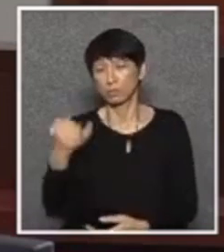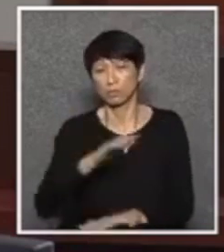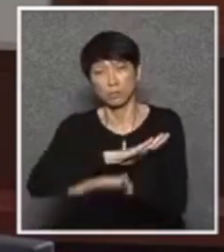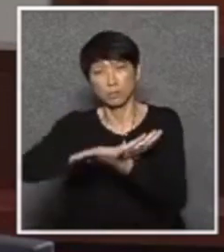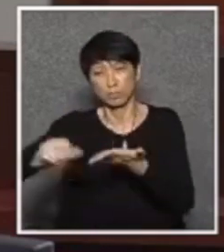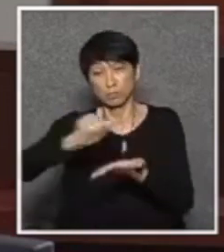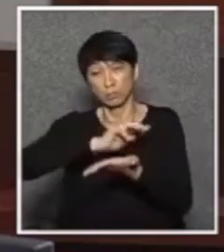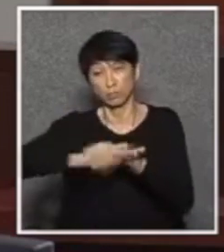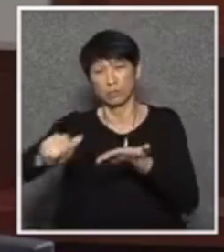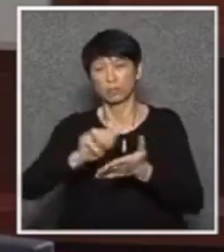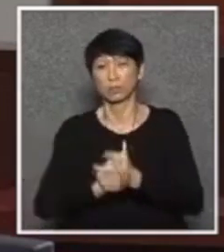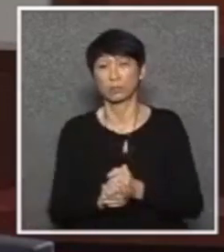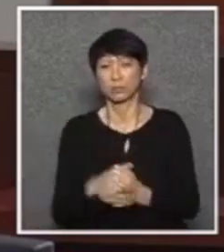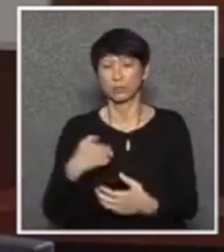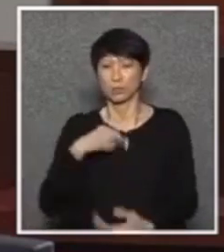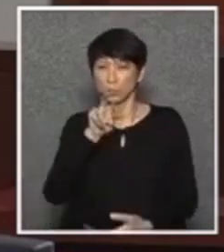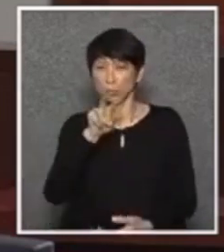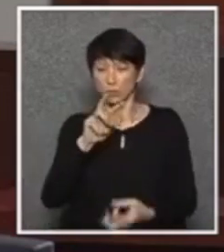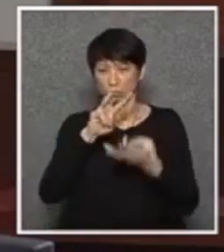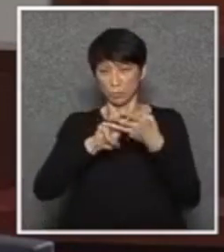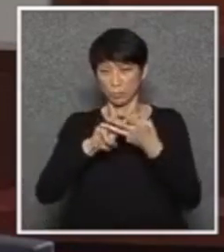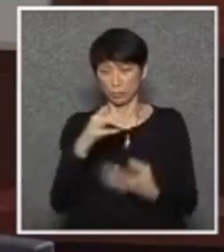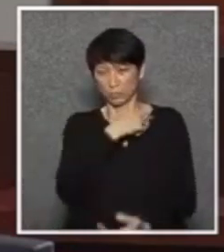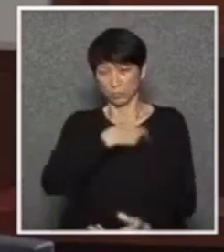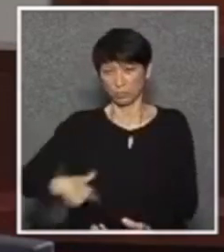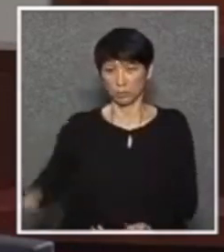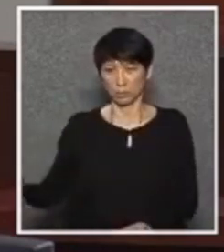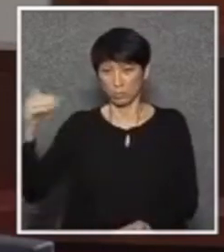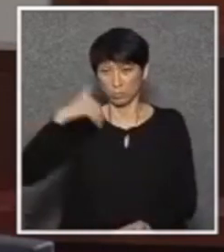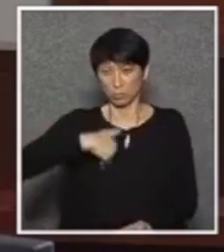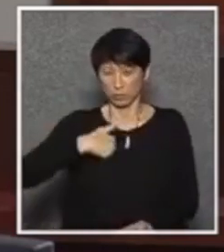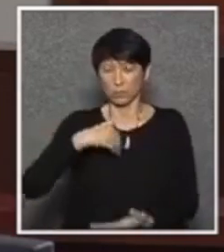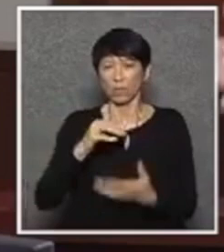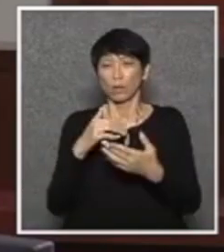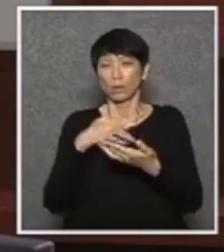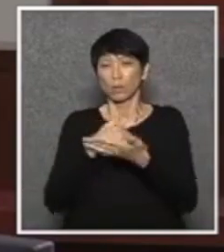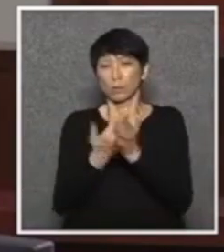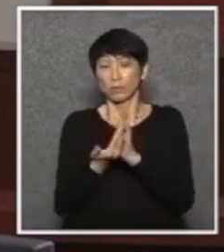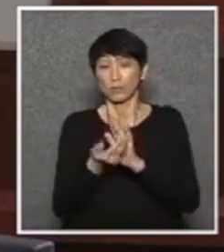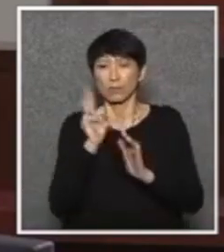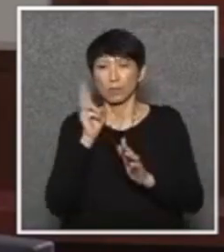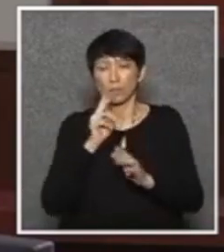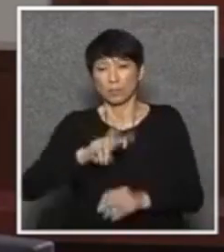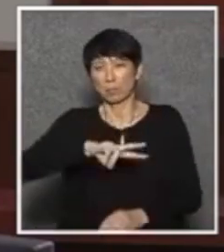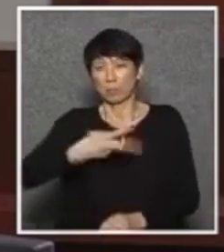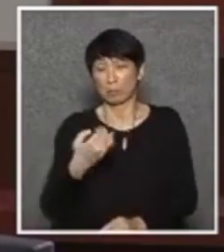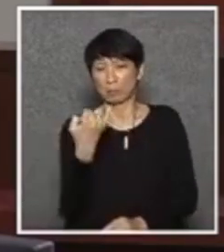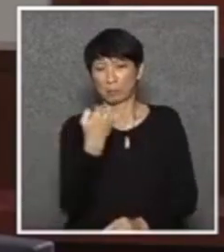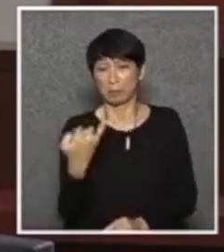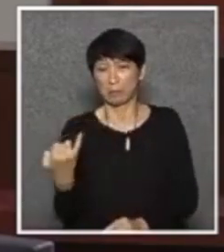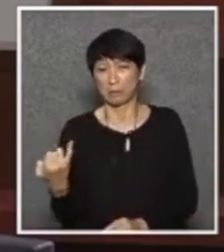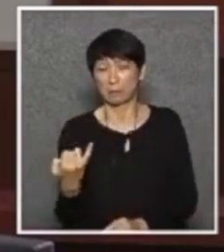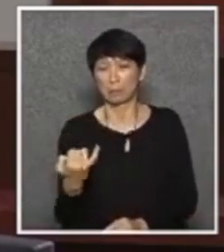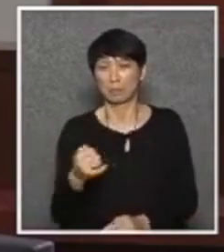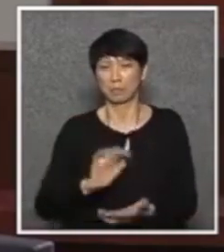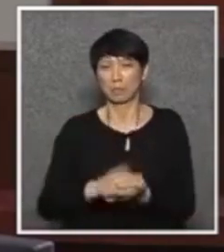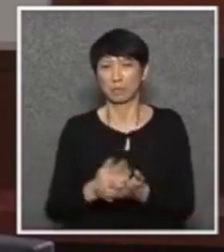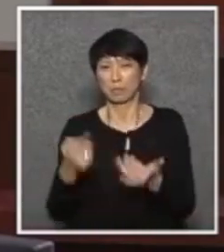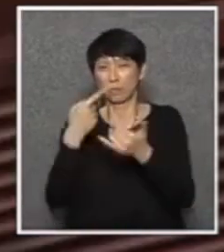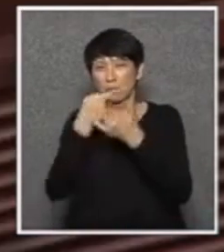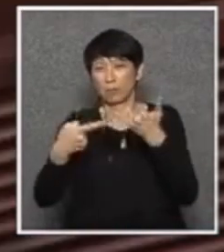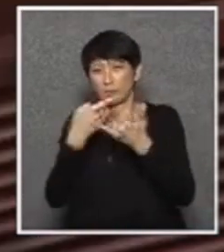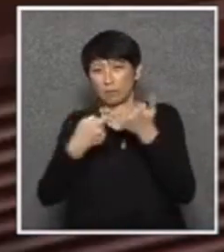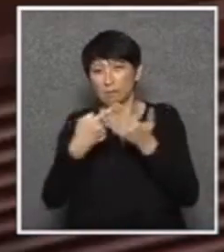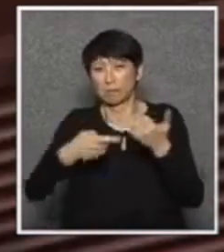所以你看到田北俊一直被人認為是建制派，他現在好像變成壞孩子一樣，有些人說他打六十多歐還壞孩